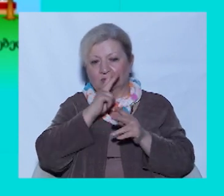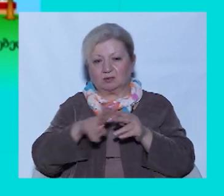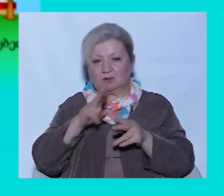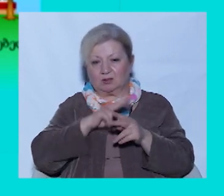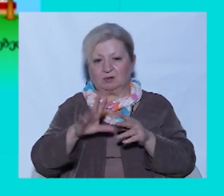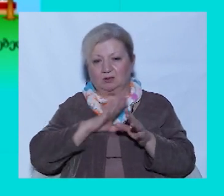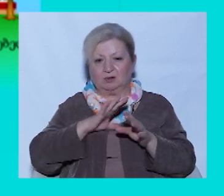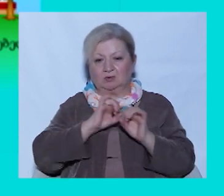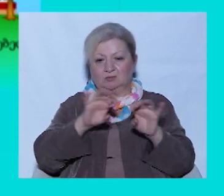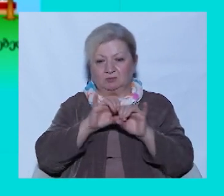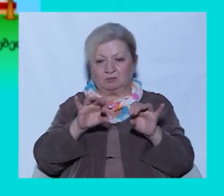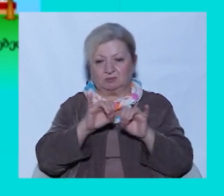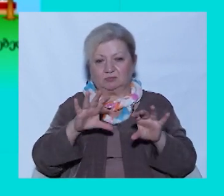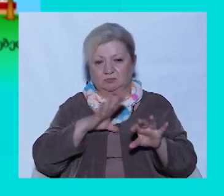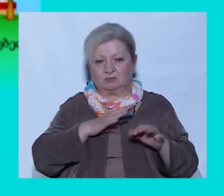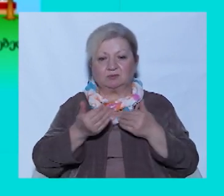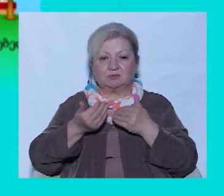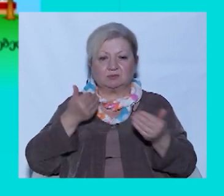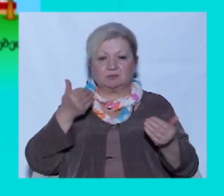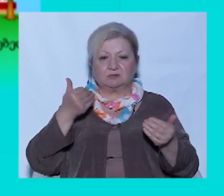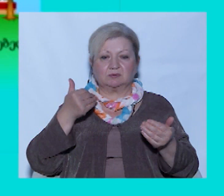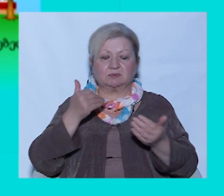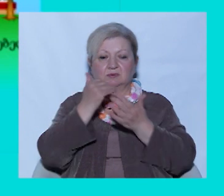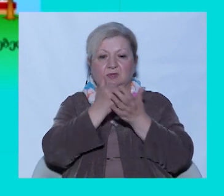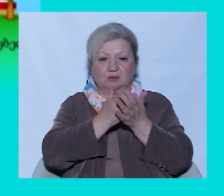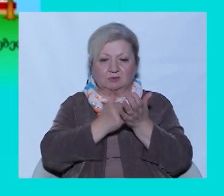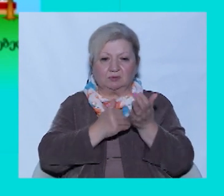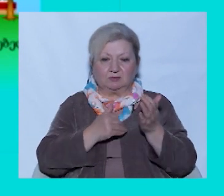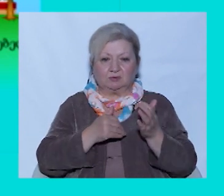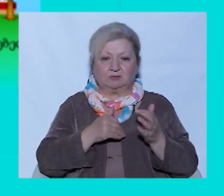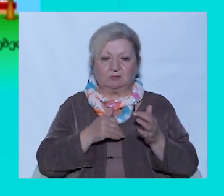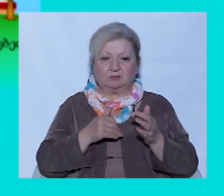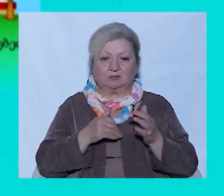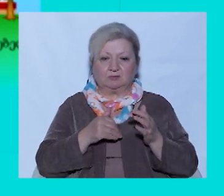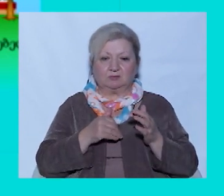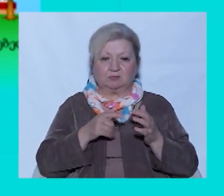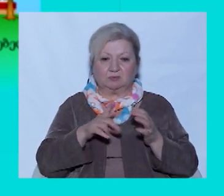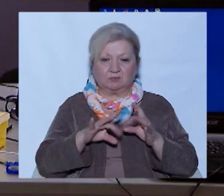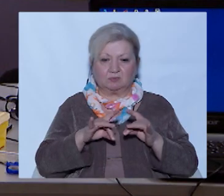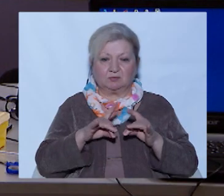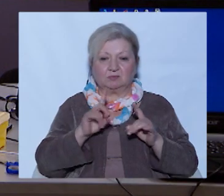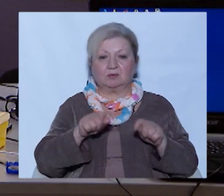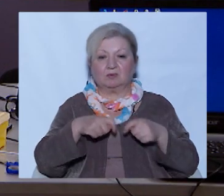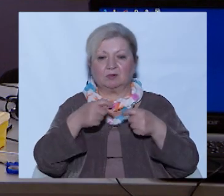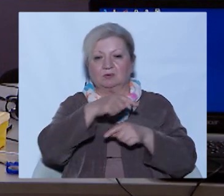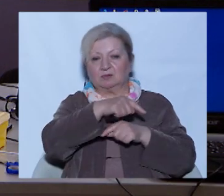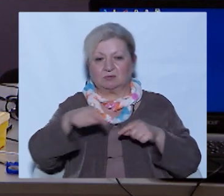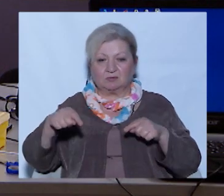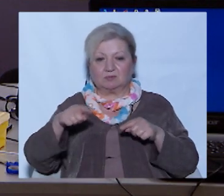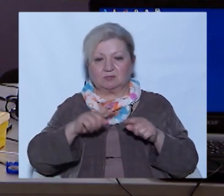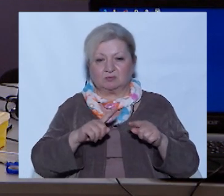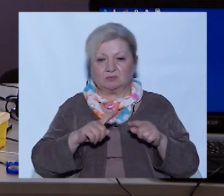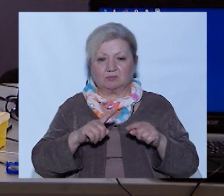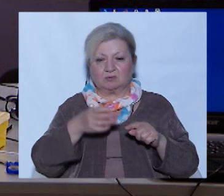ენერგიის დანაკარგებზე საუბრობდით წინა გაკვეთილებში და გადამცემ